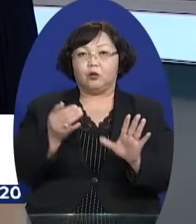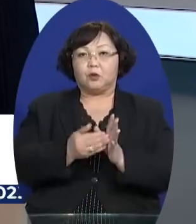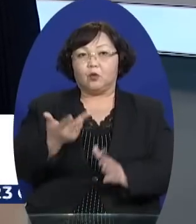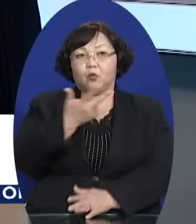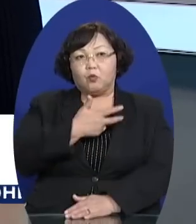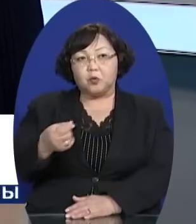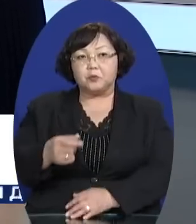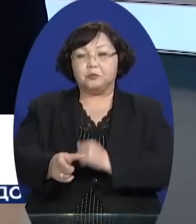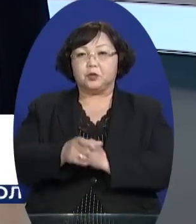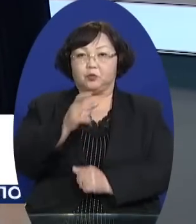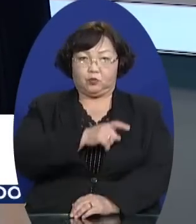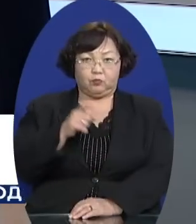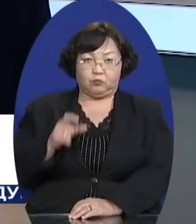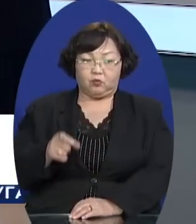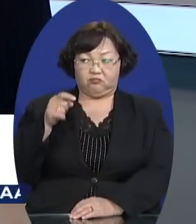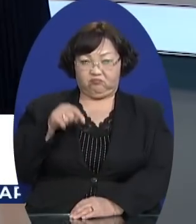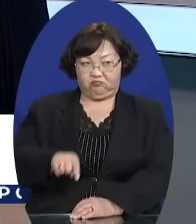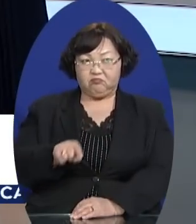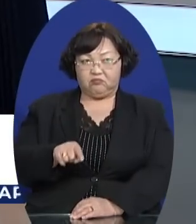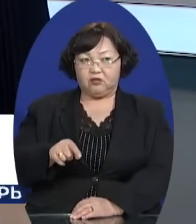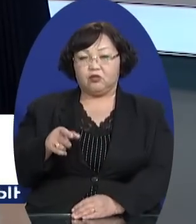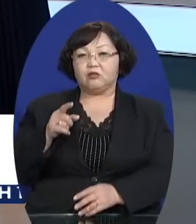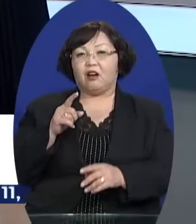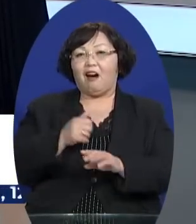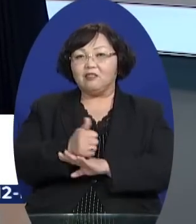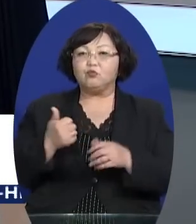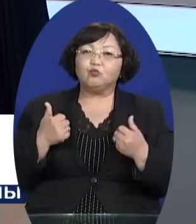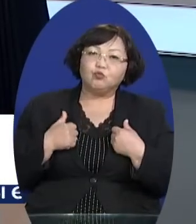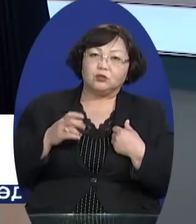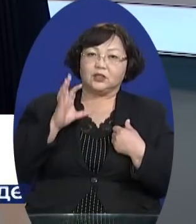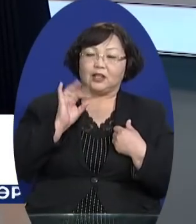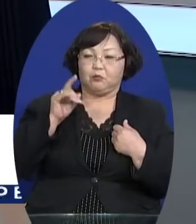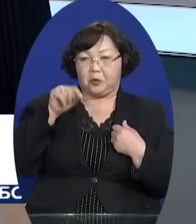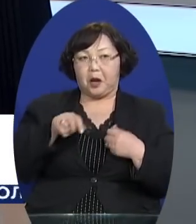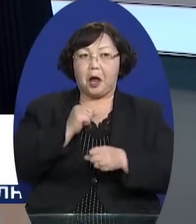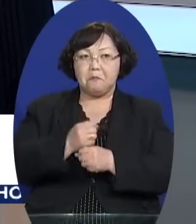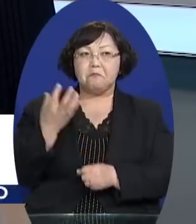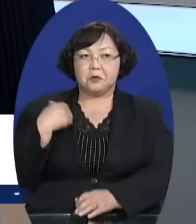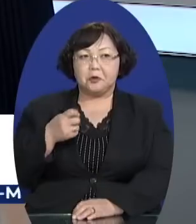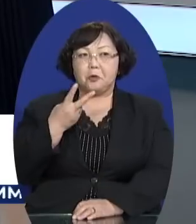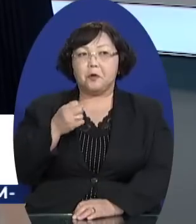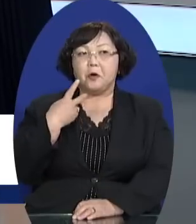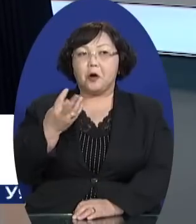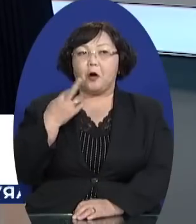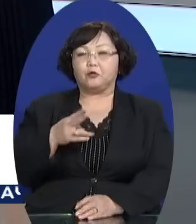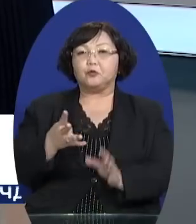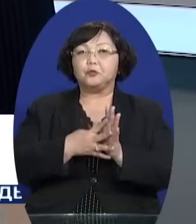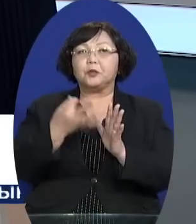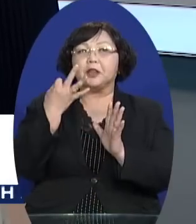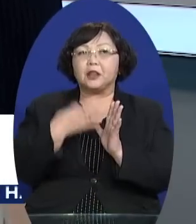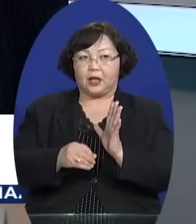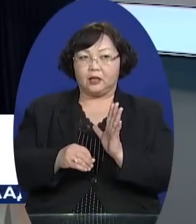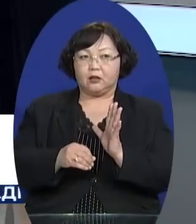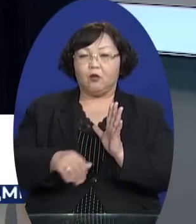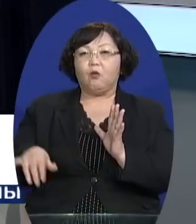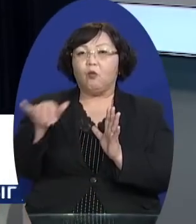салбарын мэрэгжилтэн энэ салбарт ажиллаж байсан бол за мөн 2022 онд 980 орчим одоо мэрэгжилтэн за улсын хэмжээнд жилдээ одоо